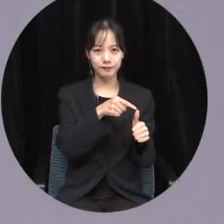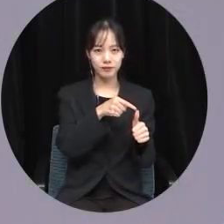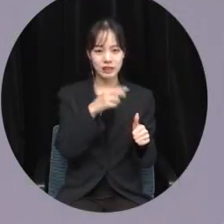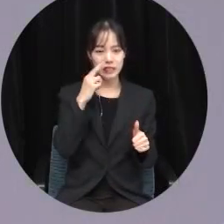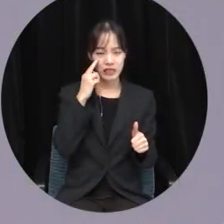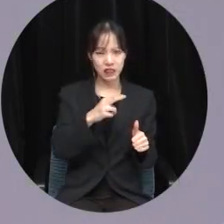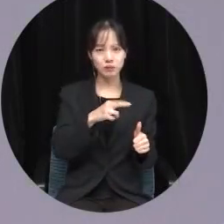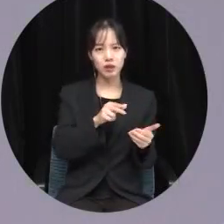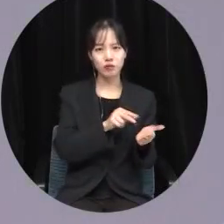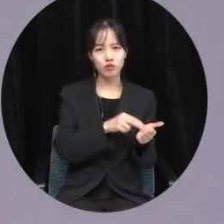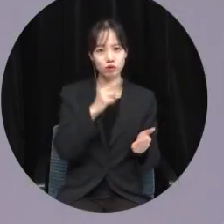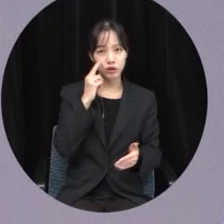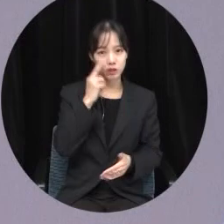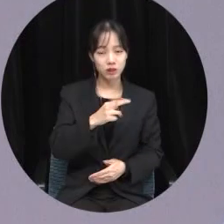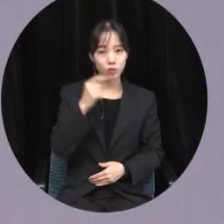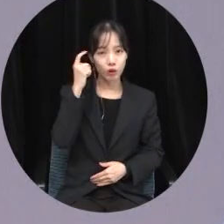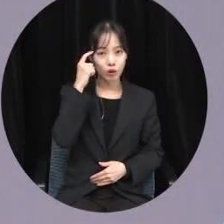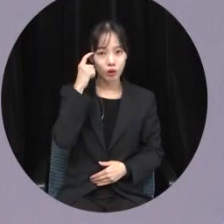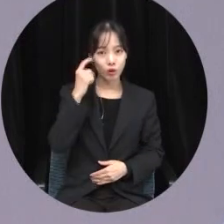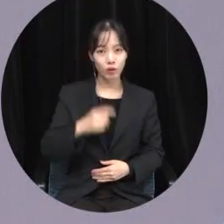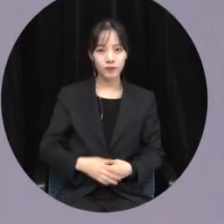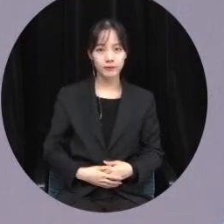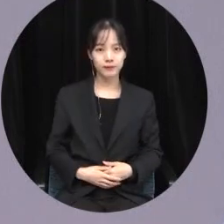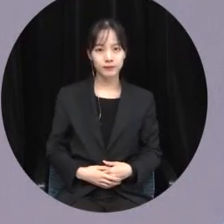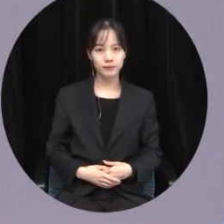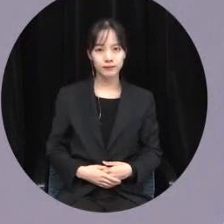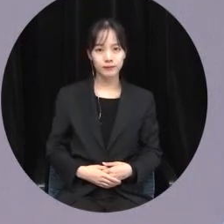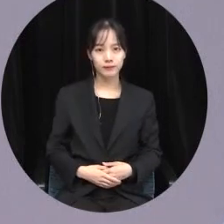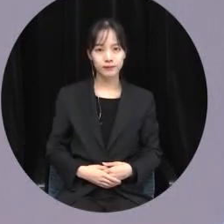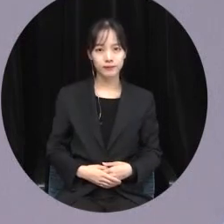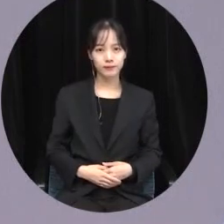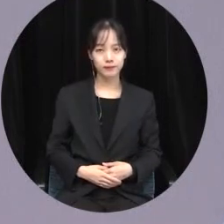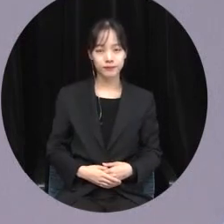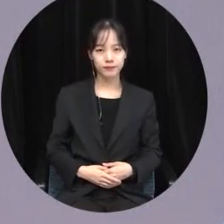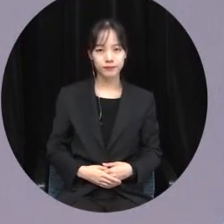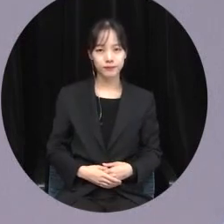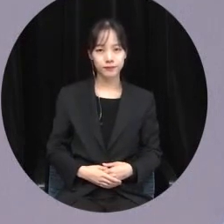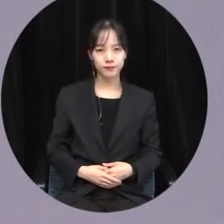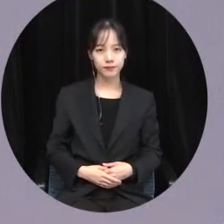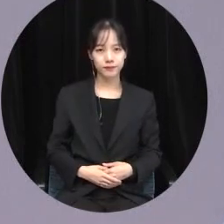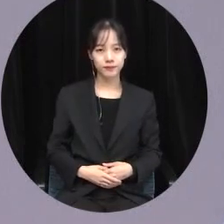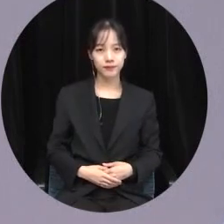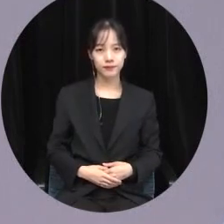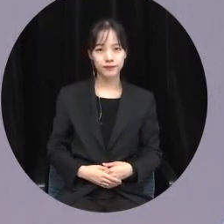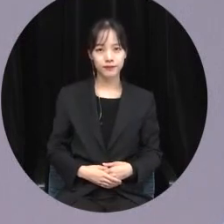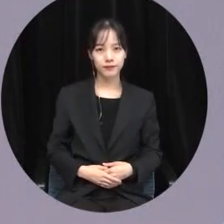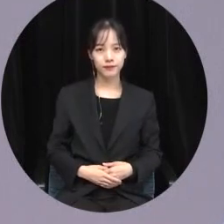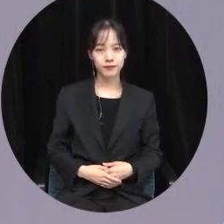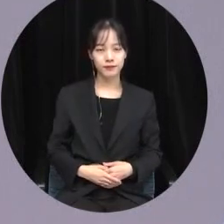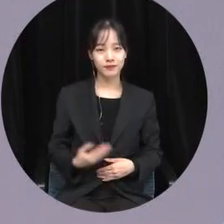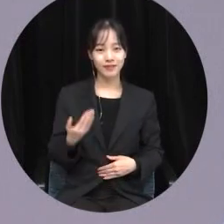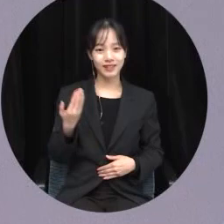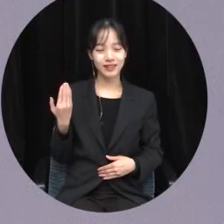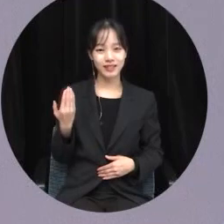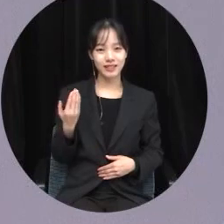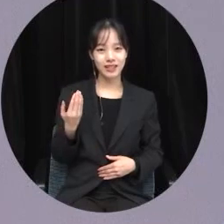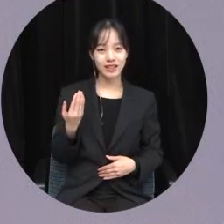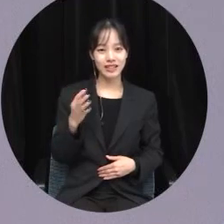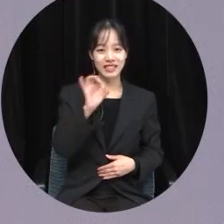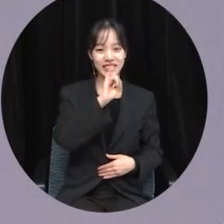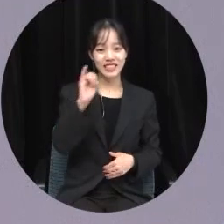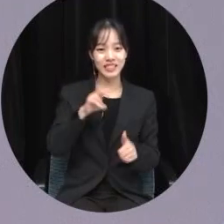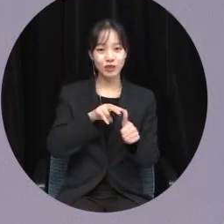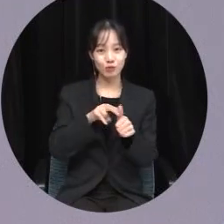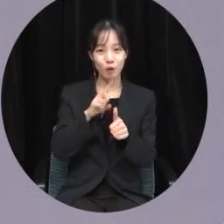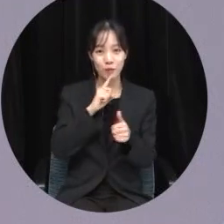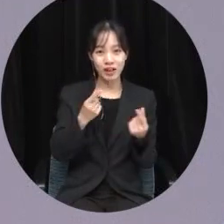심각한 데는 아까 동일한 생각으로 저 이용선 후보께서도 이